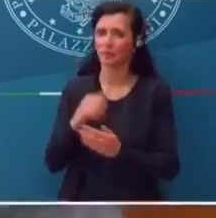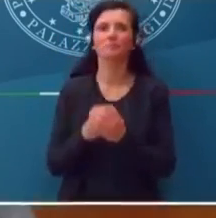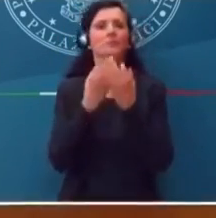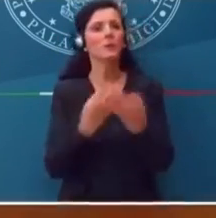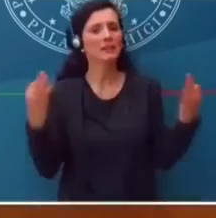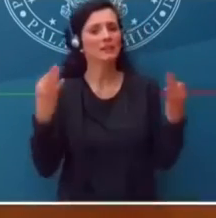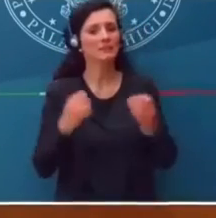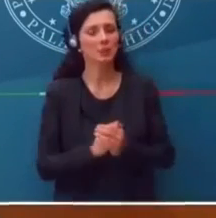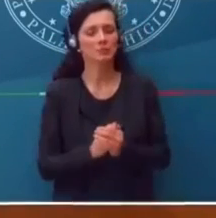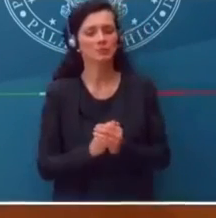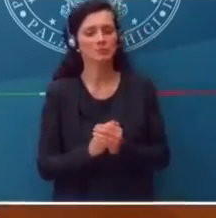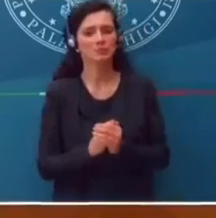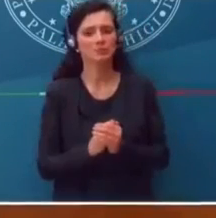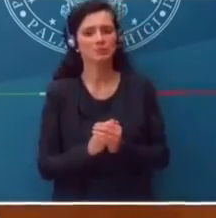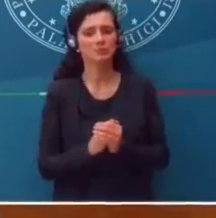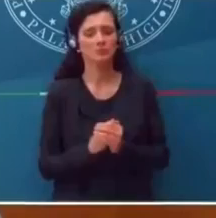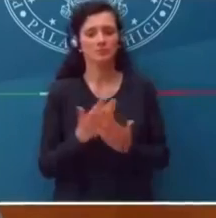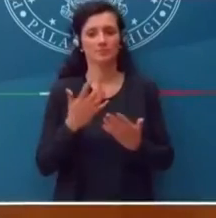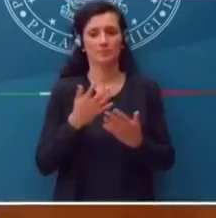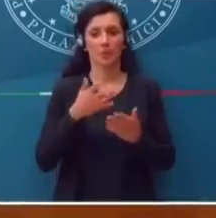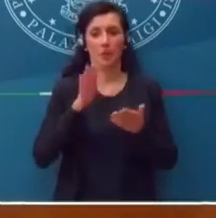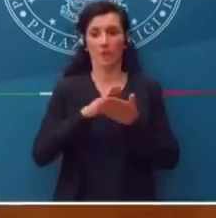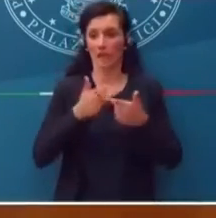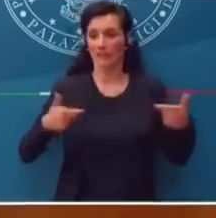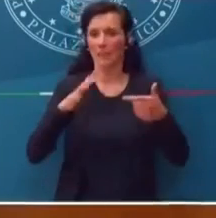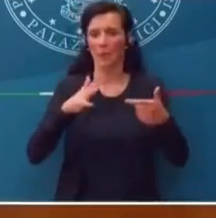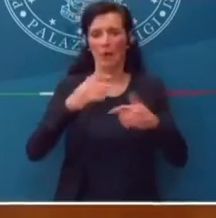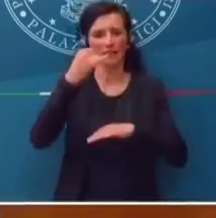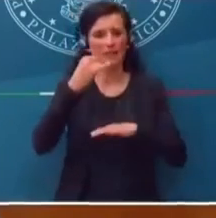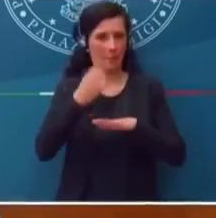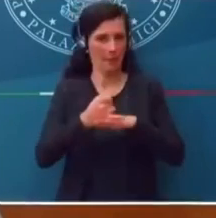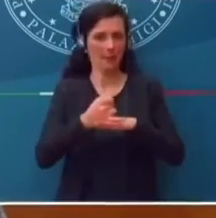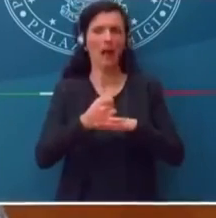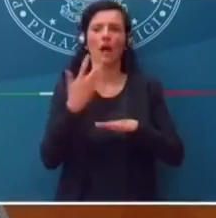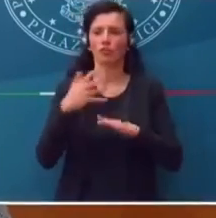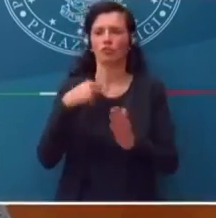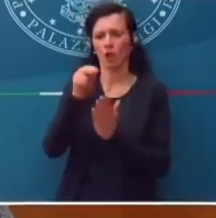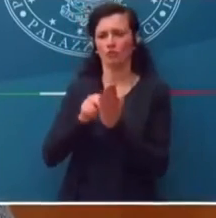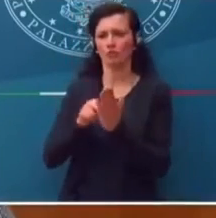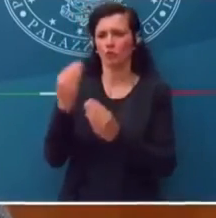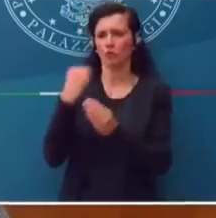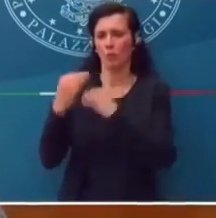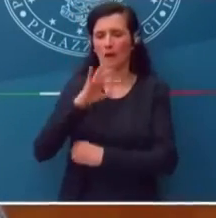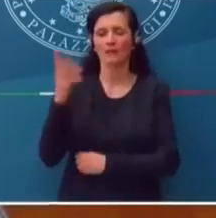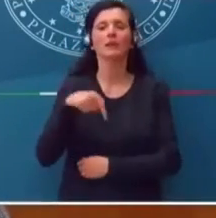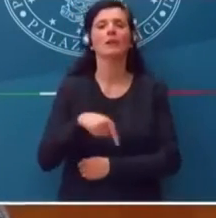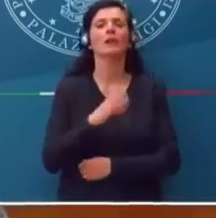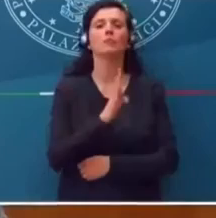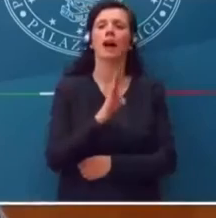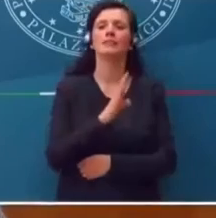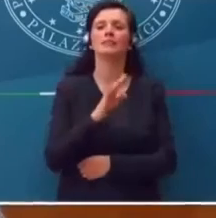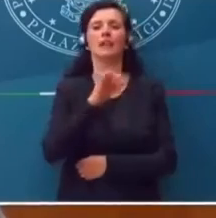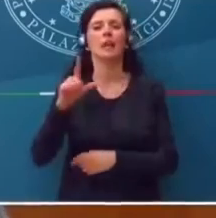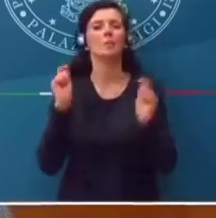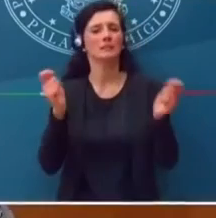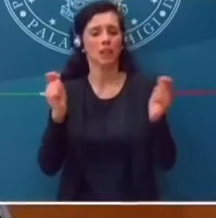metà conferenza stampa, abbiamo raccolto la metà delle domande prenotate, adesso c'è Andrea Bassi del